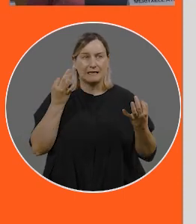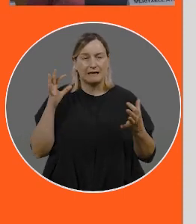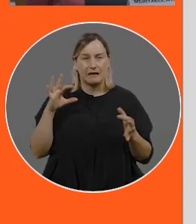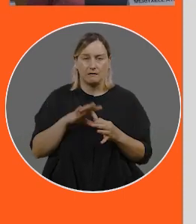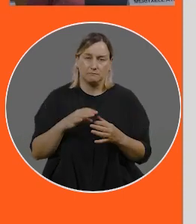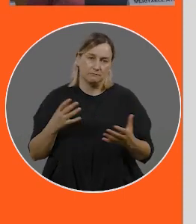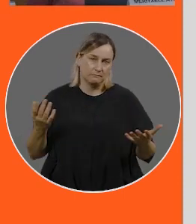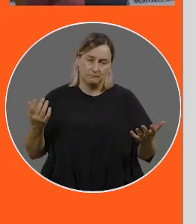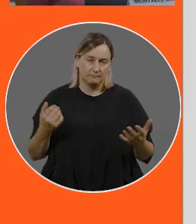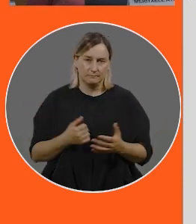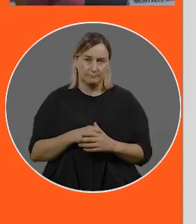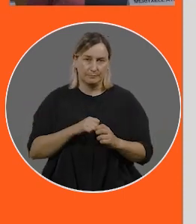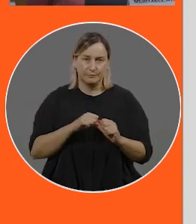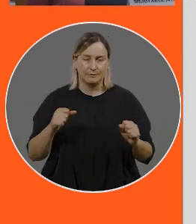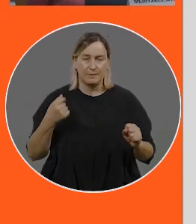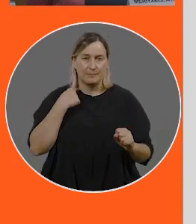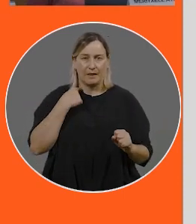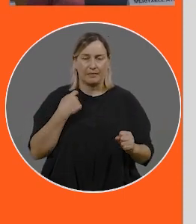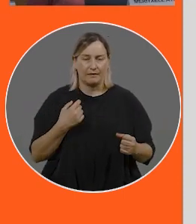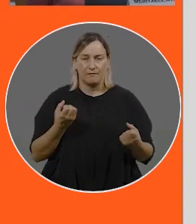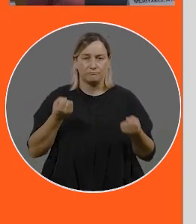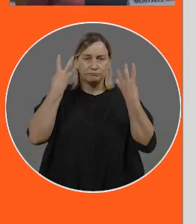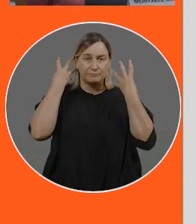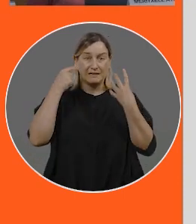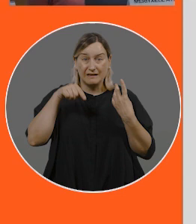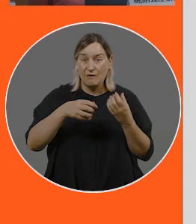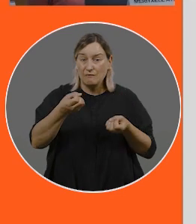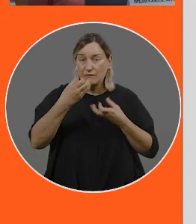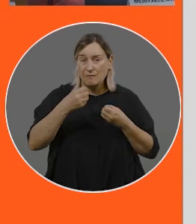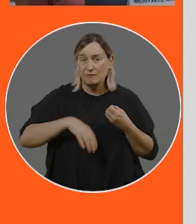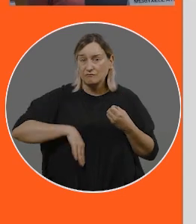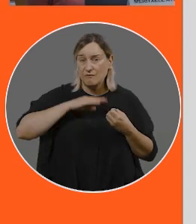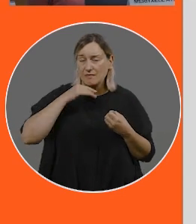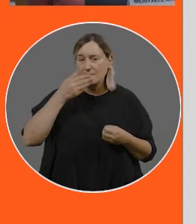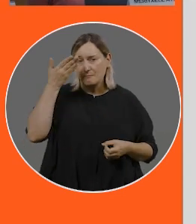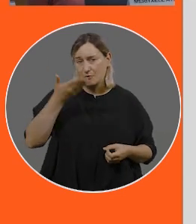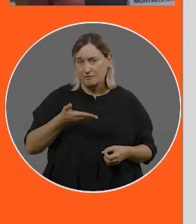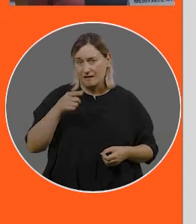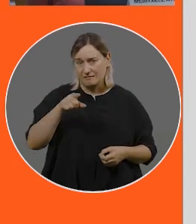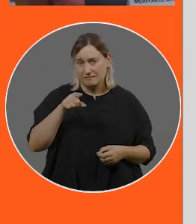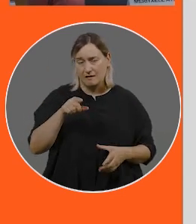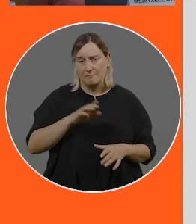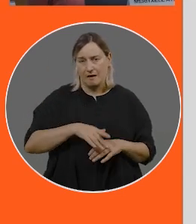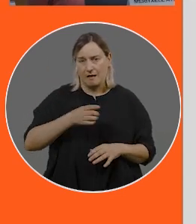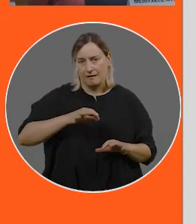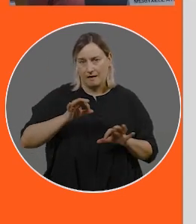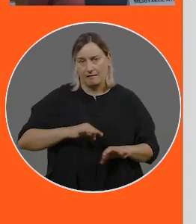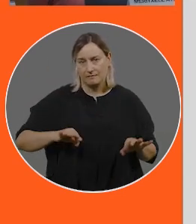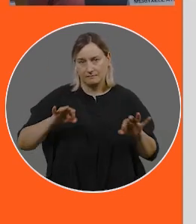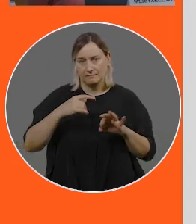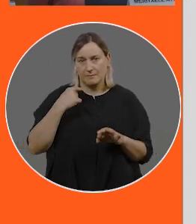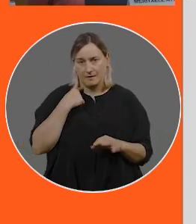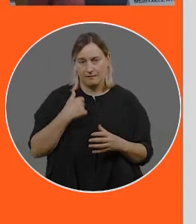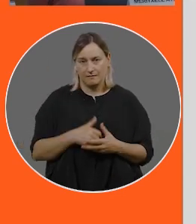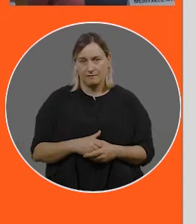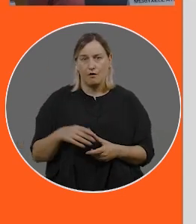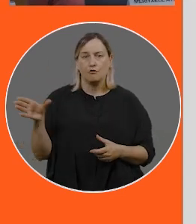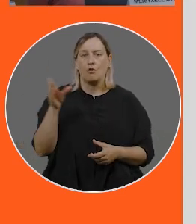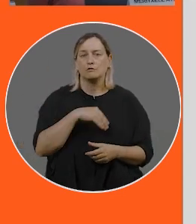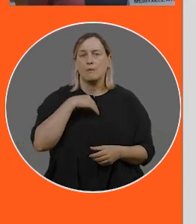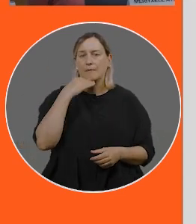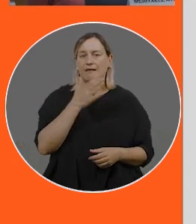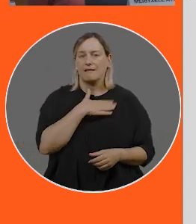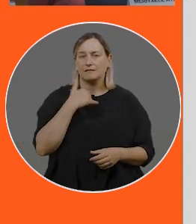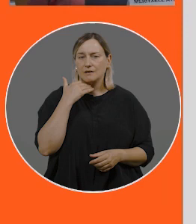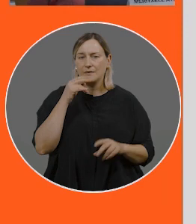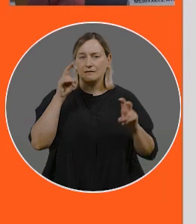arriba un moment que et perds i això és informació suficientment important perquè ningú es perdi, no? Tothom vol saber com